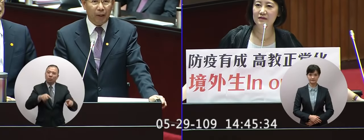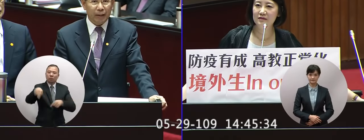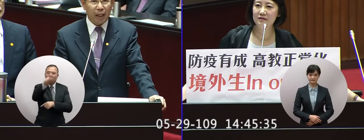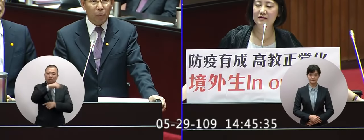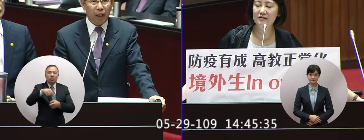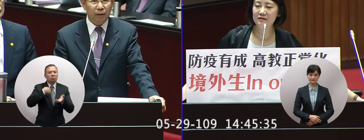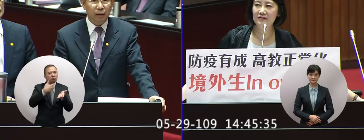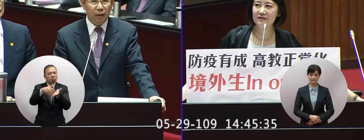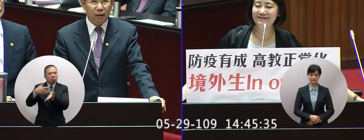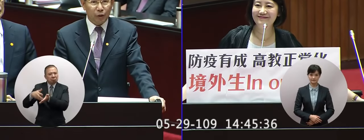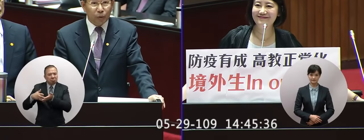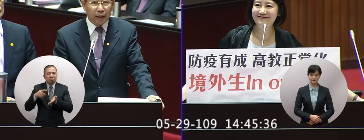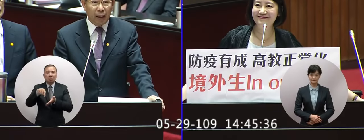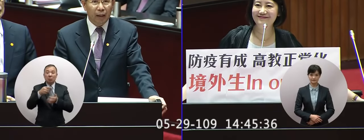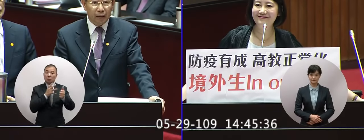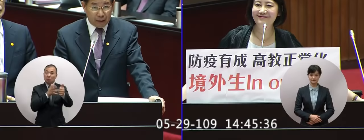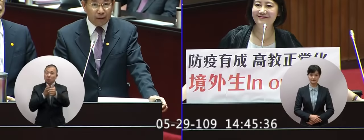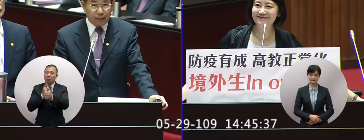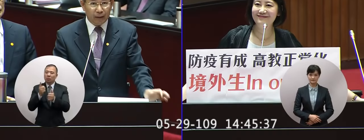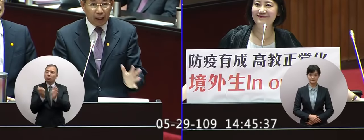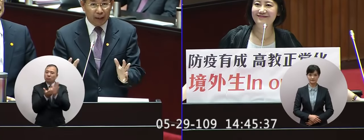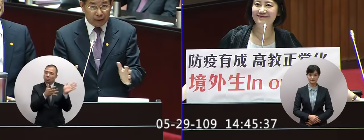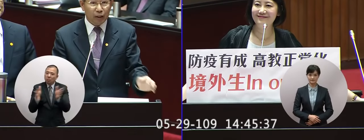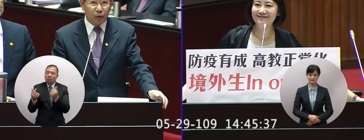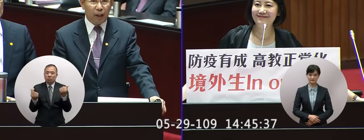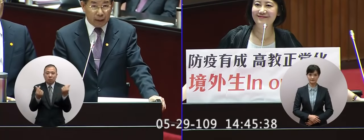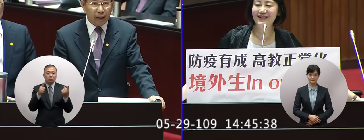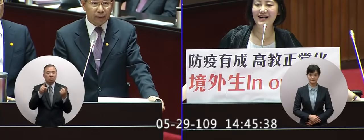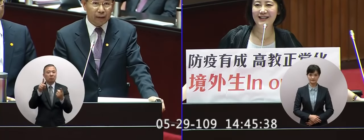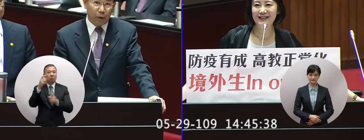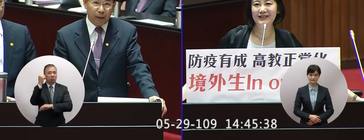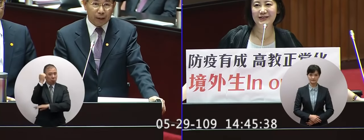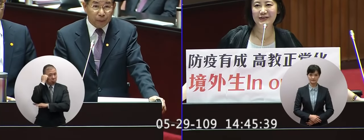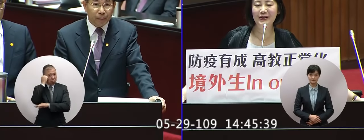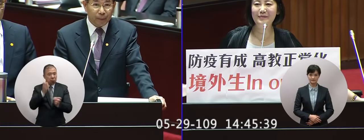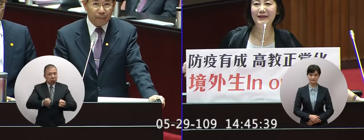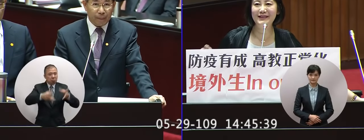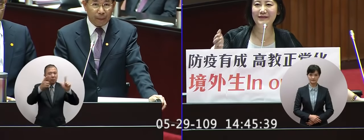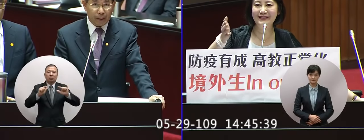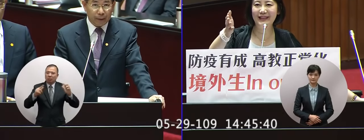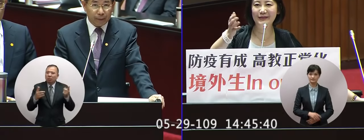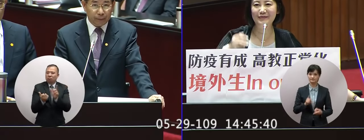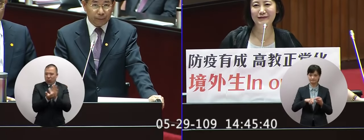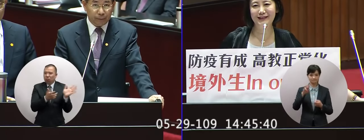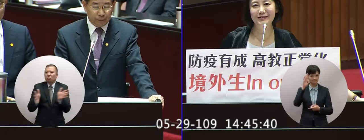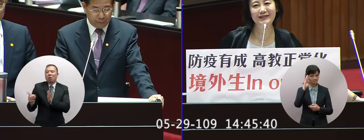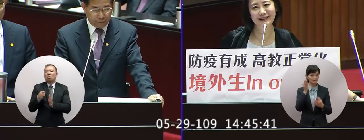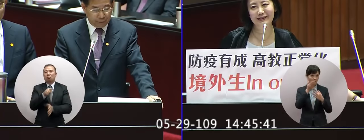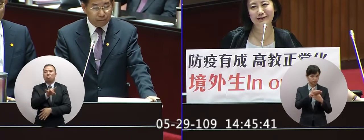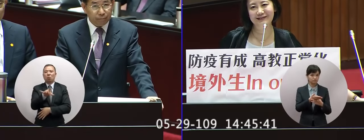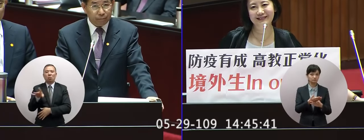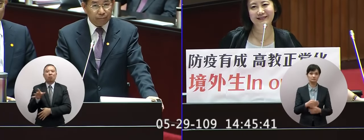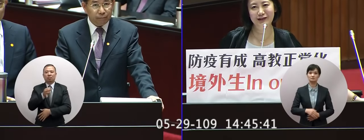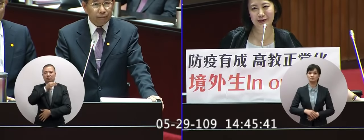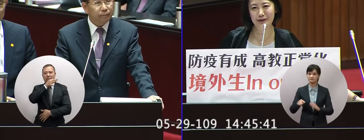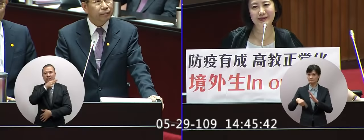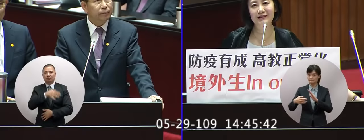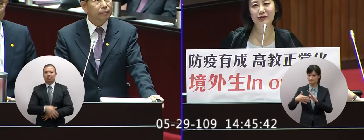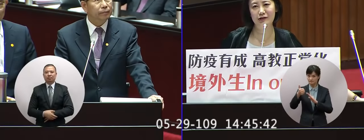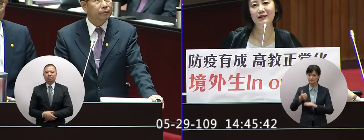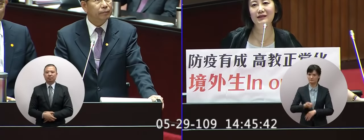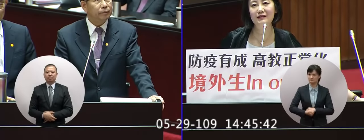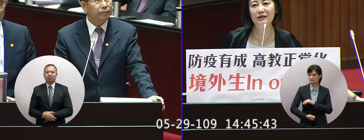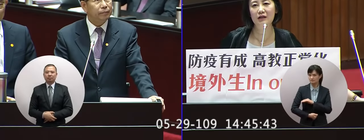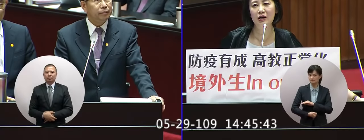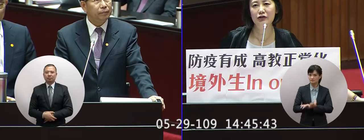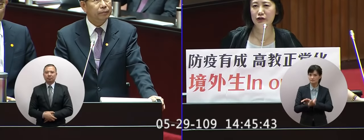备，包含相关的宿舍啊，其实是已经做到相当的筹备程度。 所以抱歉，我要打断部长，所以一定这是决